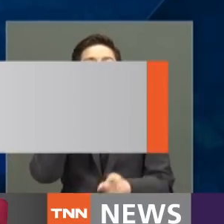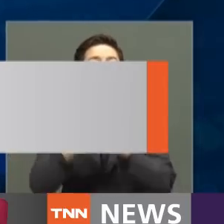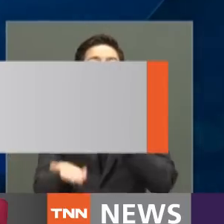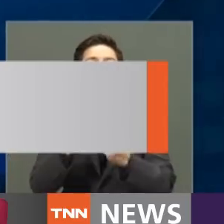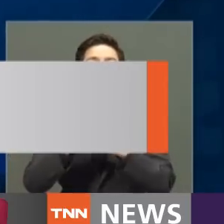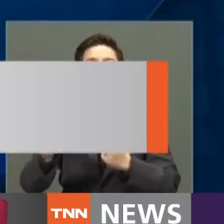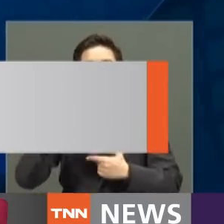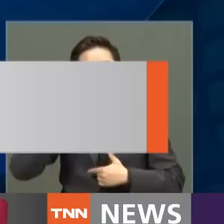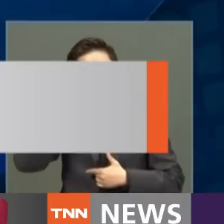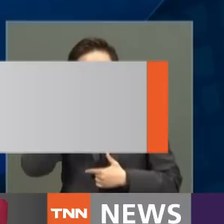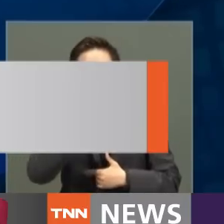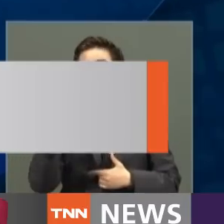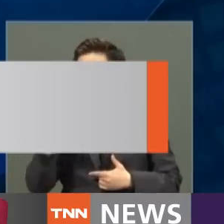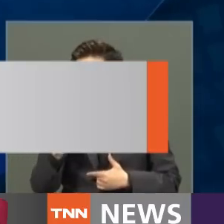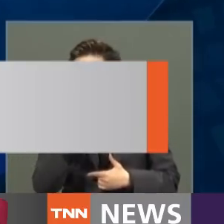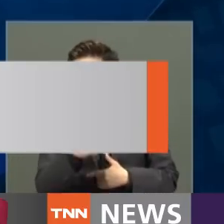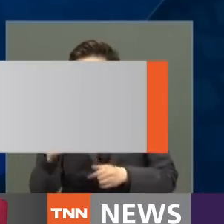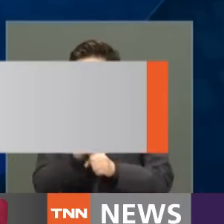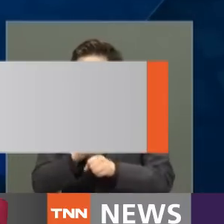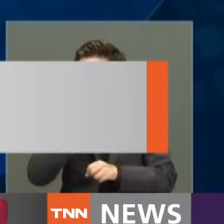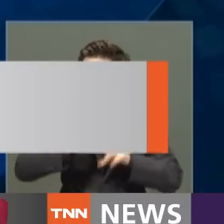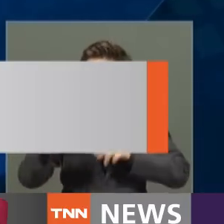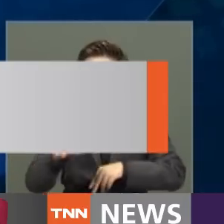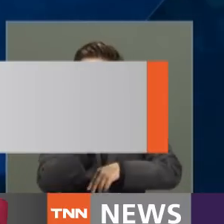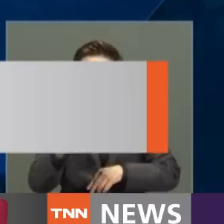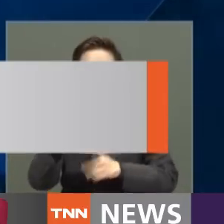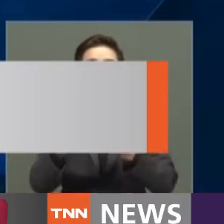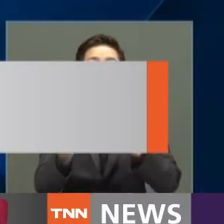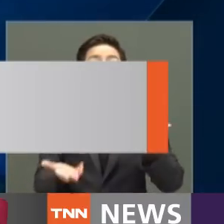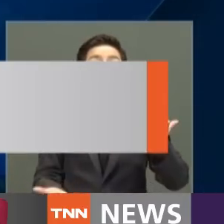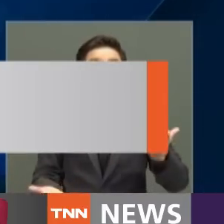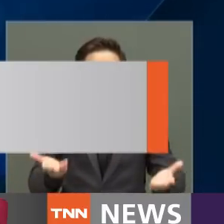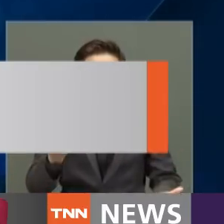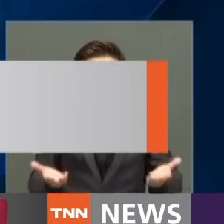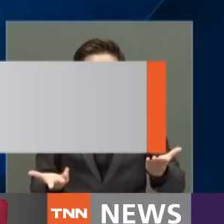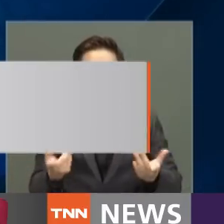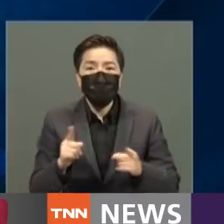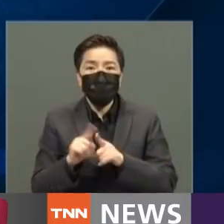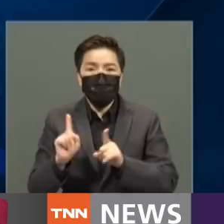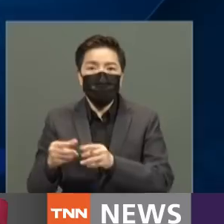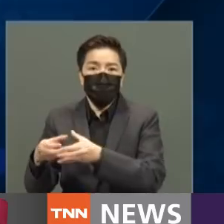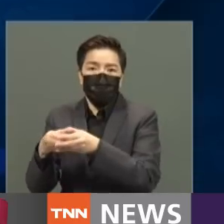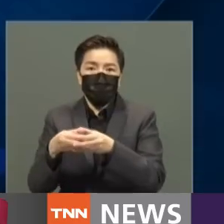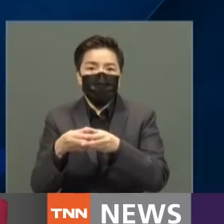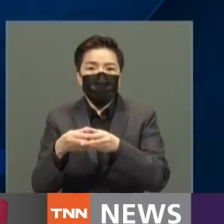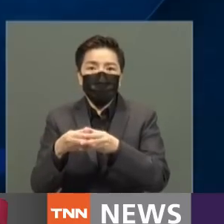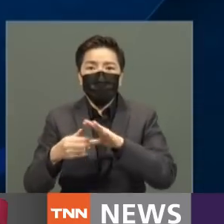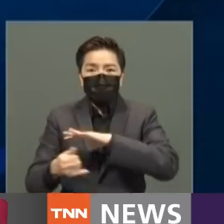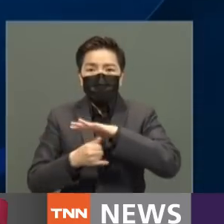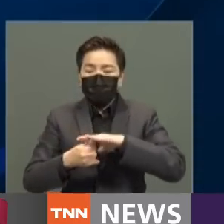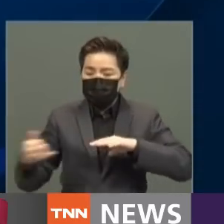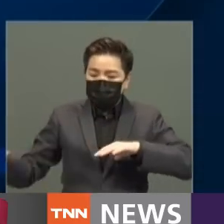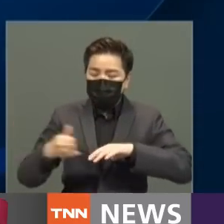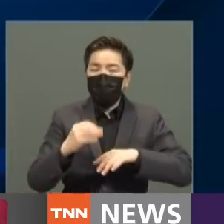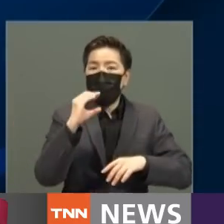ถานกักกันโรคทางเลือกที่จัดการโดยเอกชนหรืออาจจะมาเป็นลักษณะ Organizational Quarantine